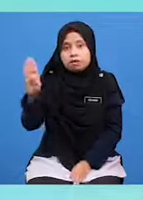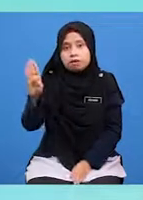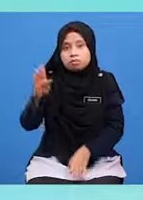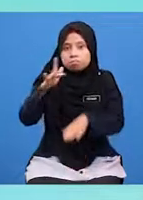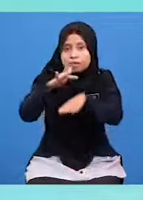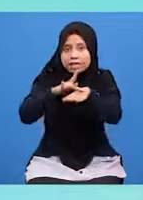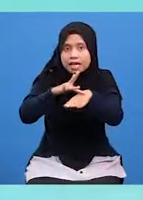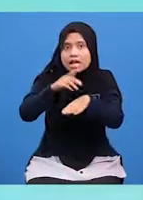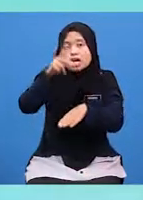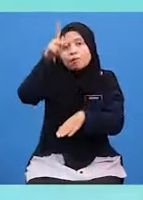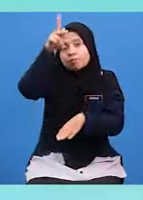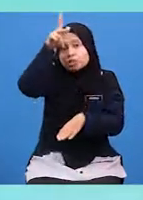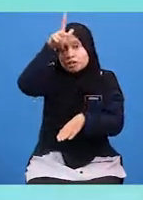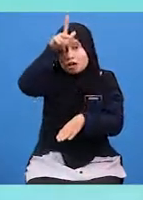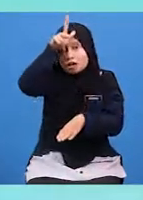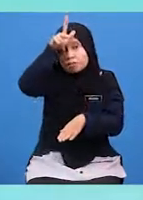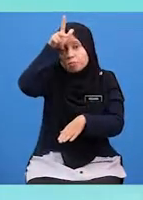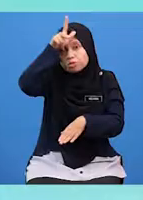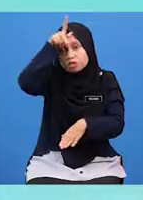Muslim Travelers.